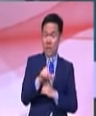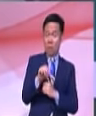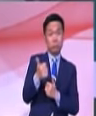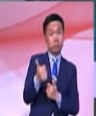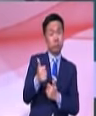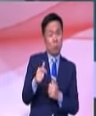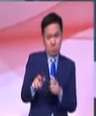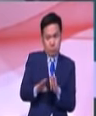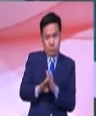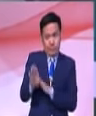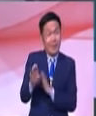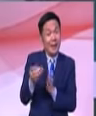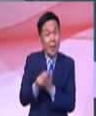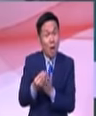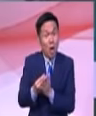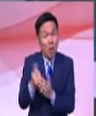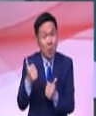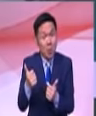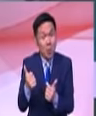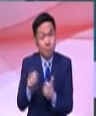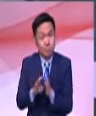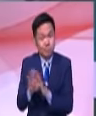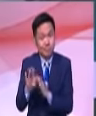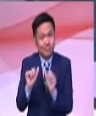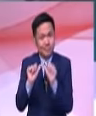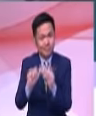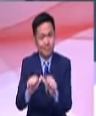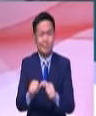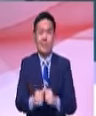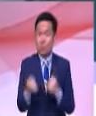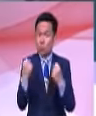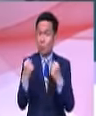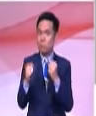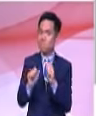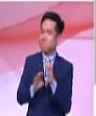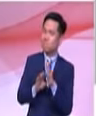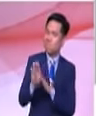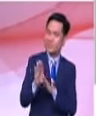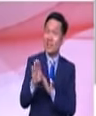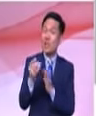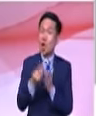pengurusan ekonomi ke arah pertumbuhan yang lebih mampan dan kukuh.